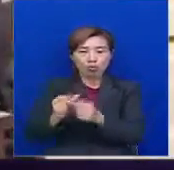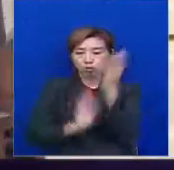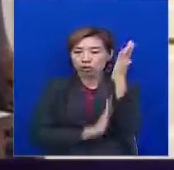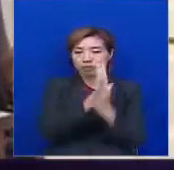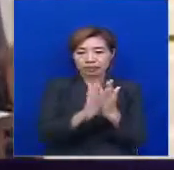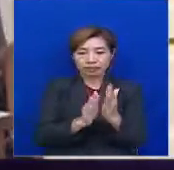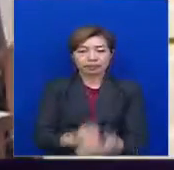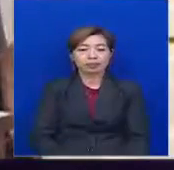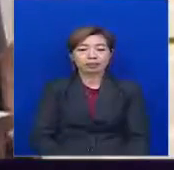ประเทศ